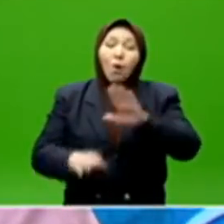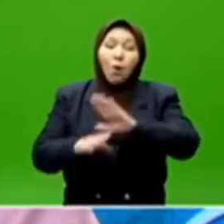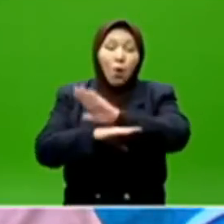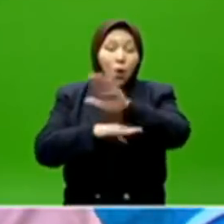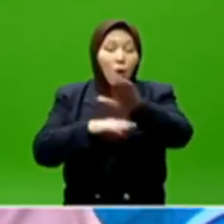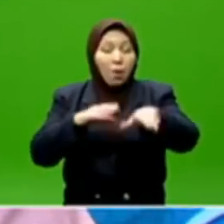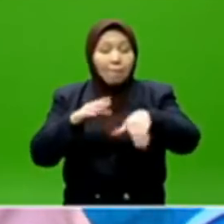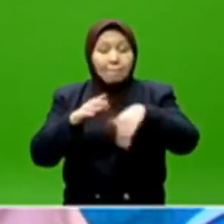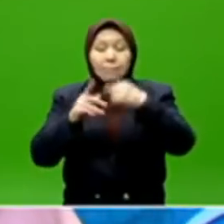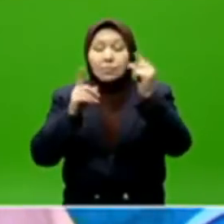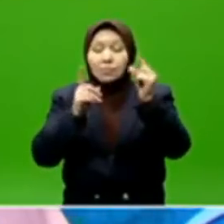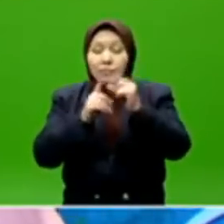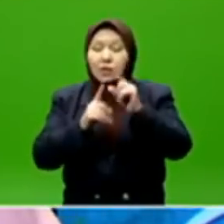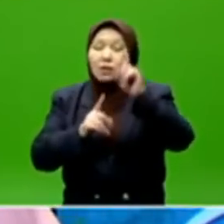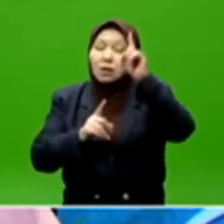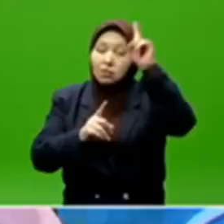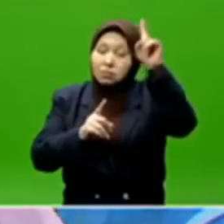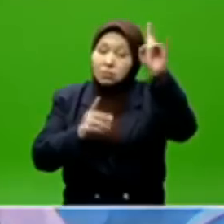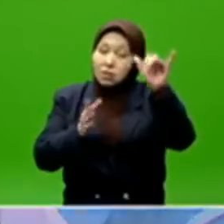Sadaqallahul